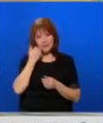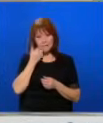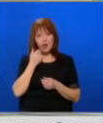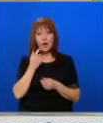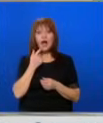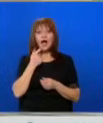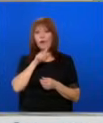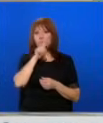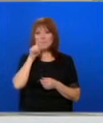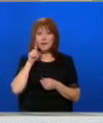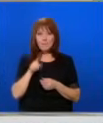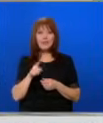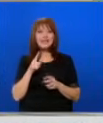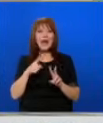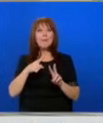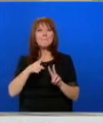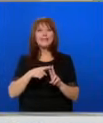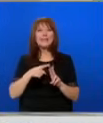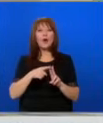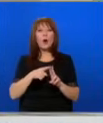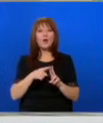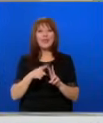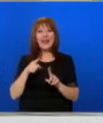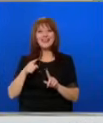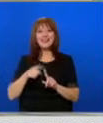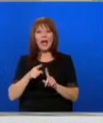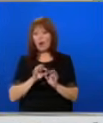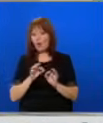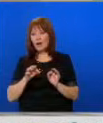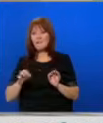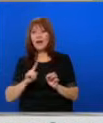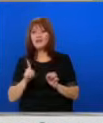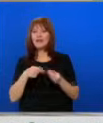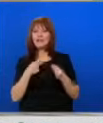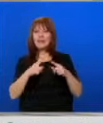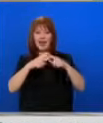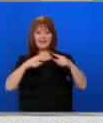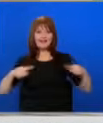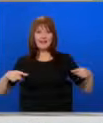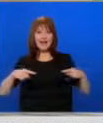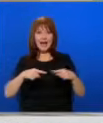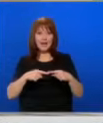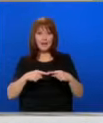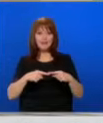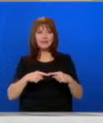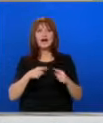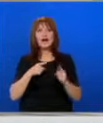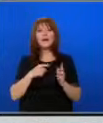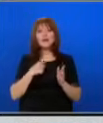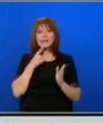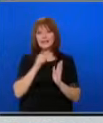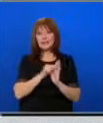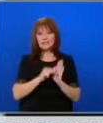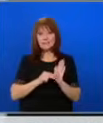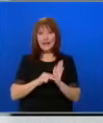за Питагоровата теорема, то няма да даде просто един триъгълник и ученика да сметне, а те го прекарват пред ситуация,